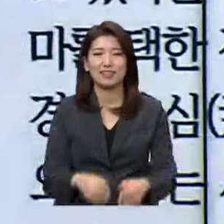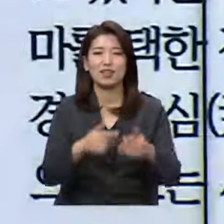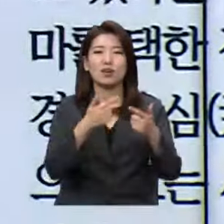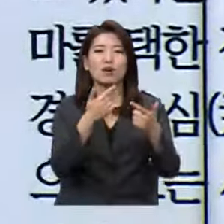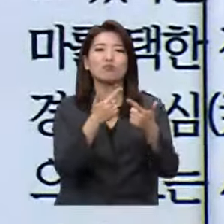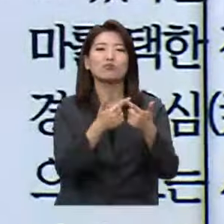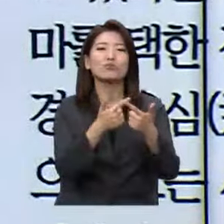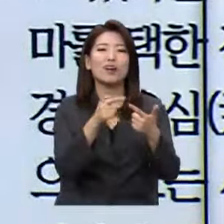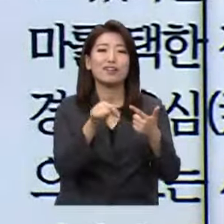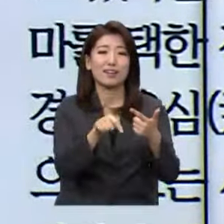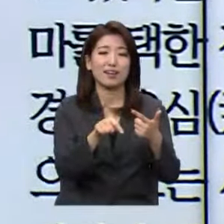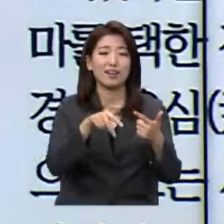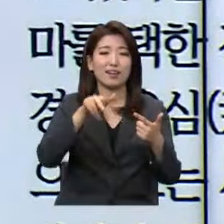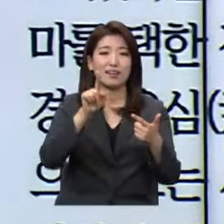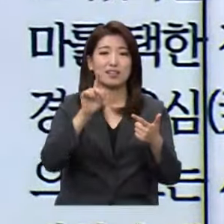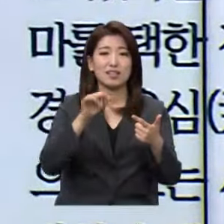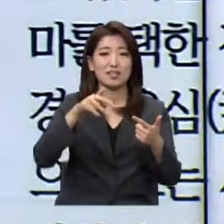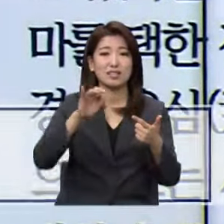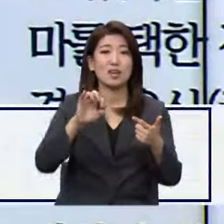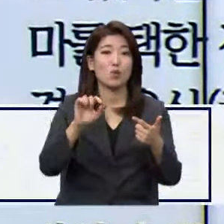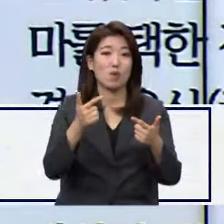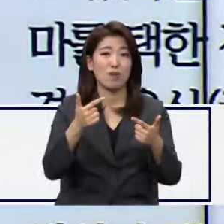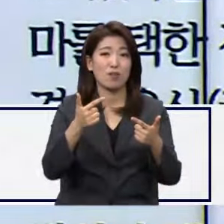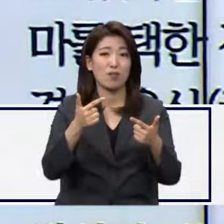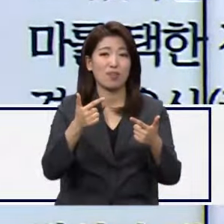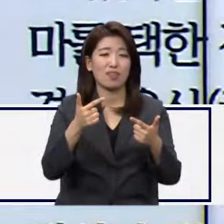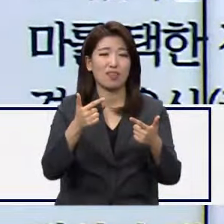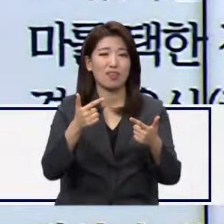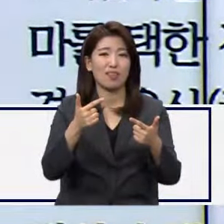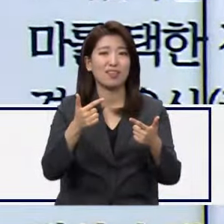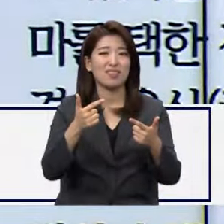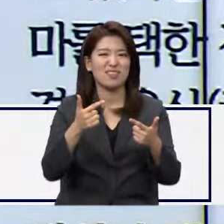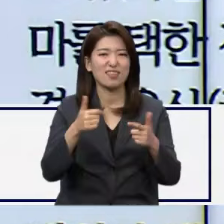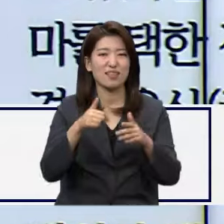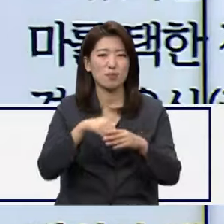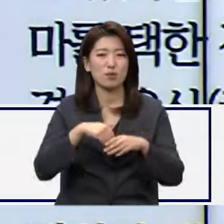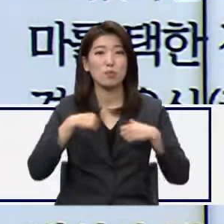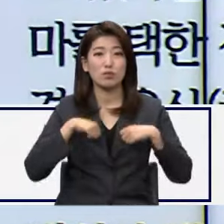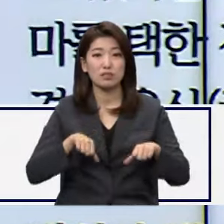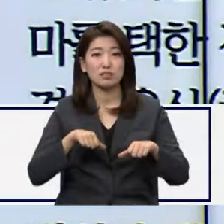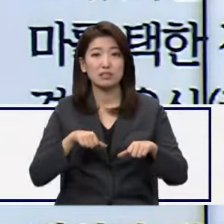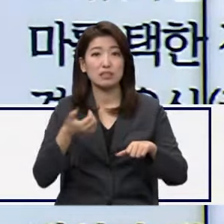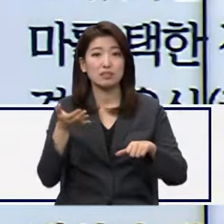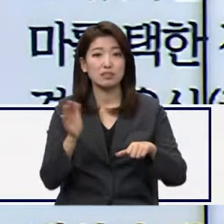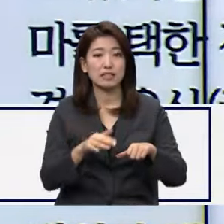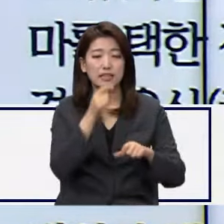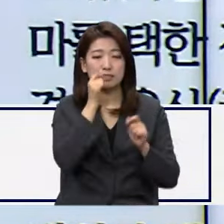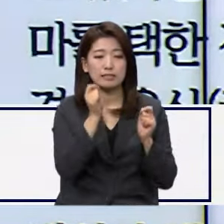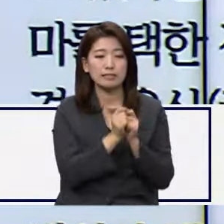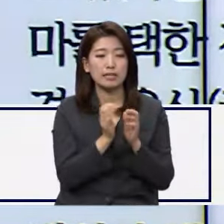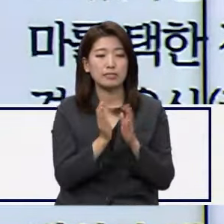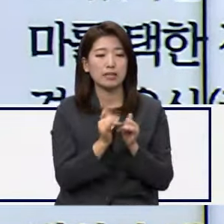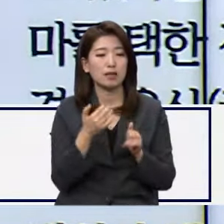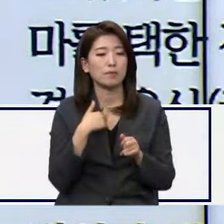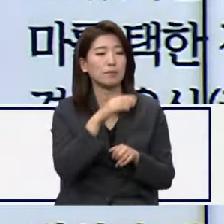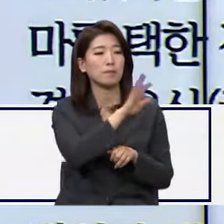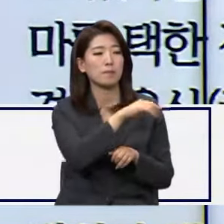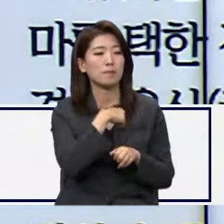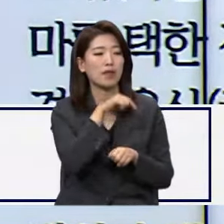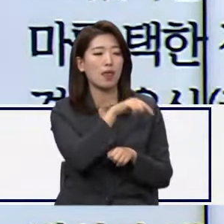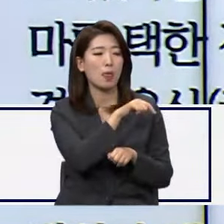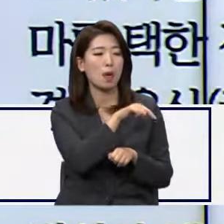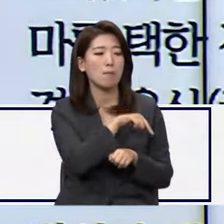측근 공천 두고이 장이 밀어주는 사람 결국 당선이다 장동혁 윤 호가 호위한 사람이 추천한 거 아니냐라고 얘기를